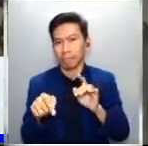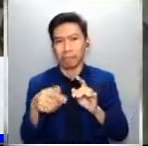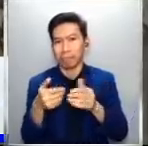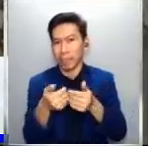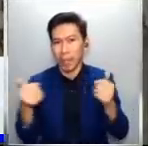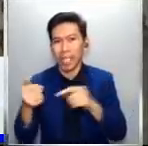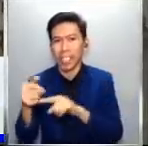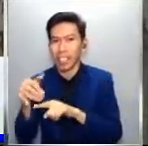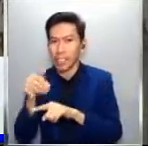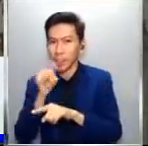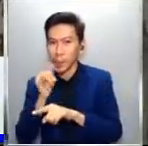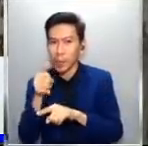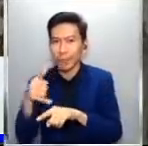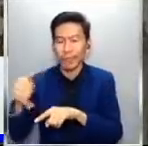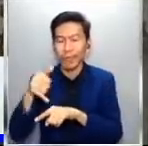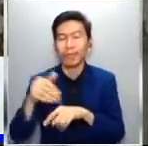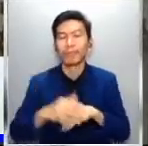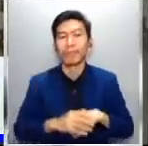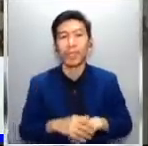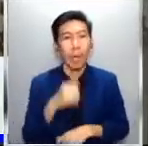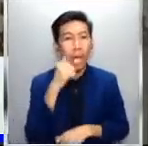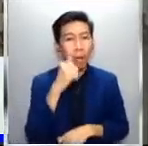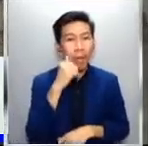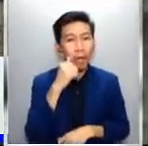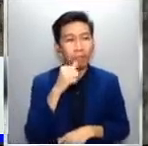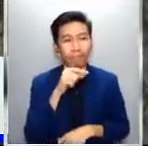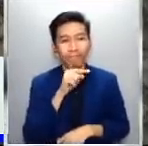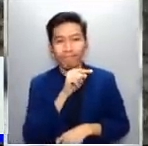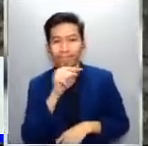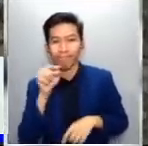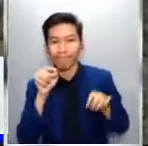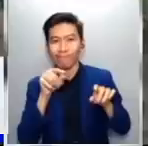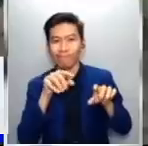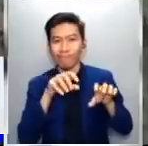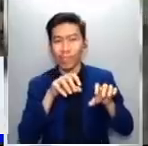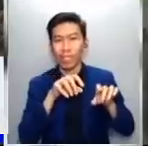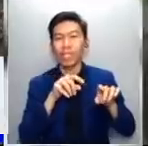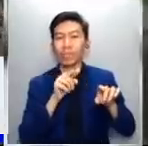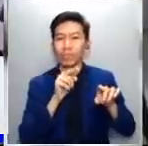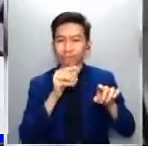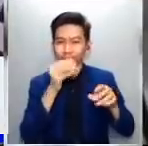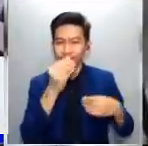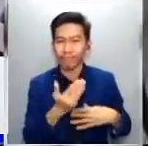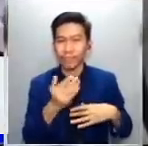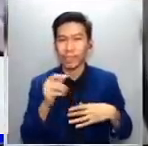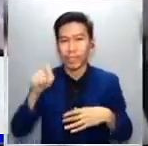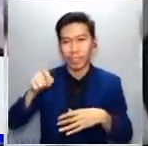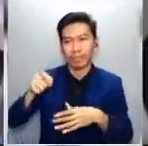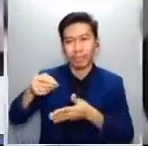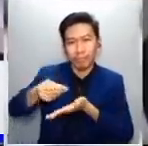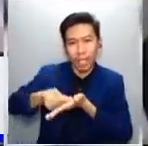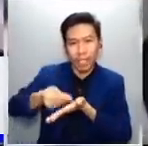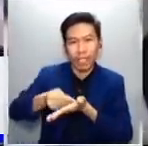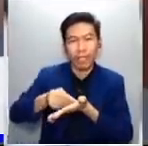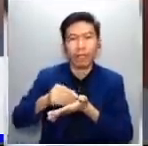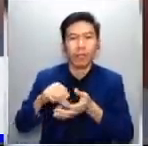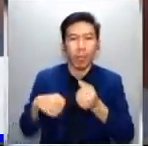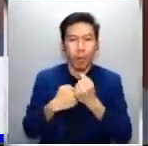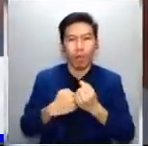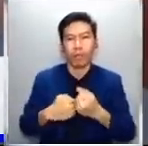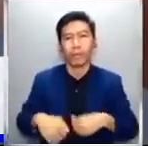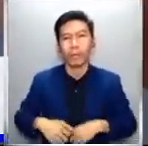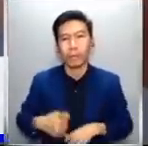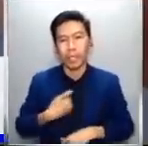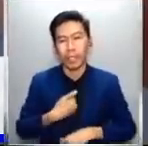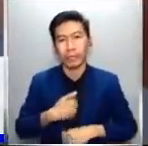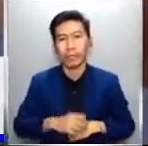women, talagang nangangailangan sila ng pagkakitahan para makasurvive po. Labing isang babae ang sinagip.